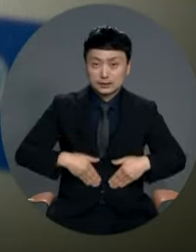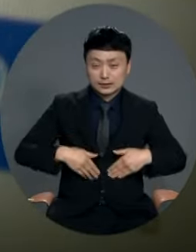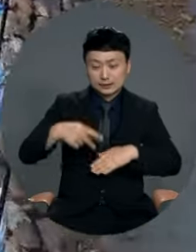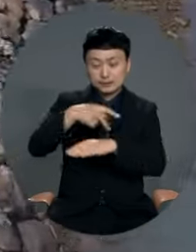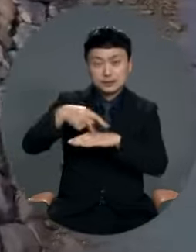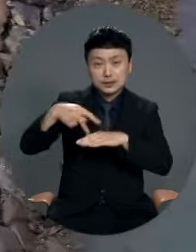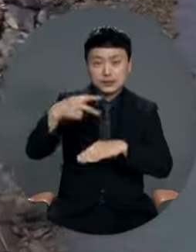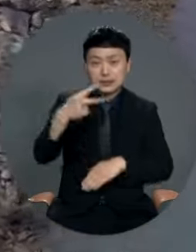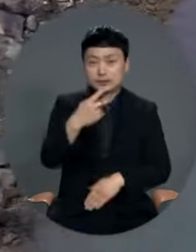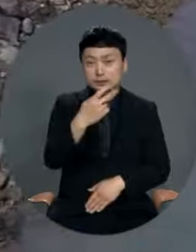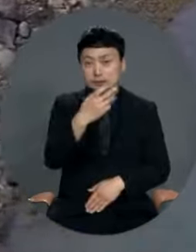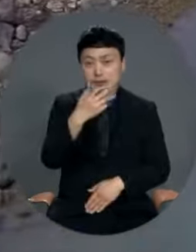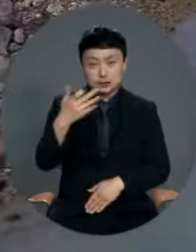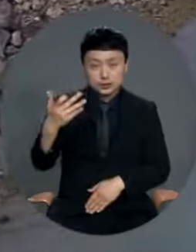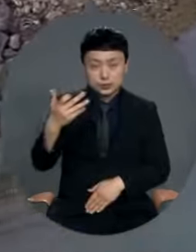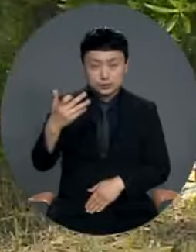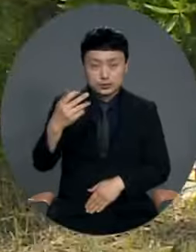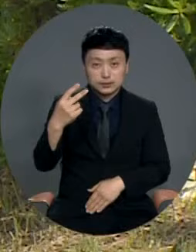에조형물300여점을설치하는대가로